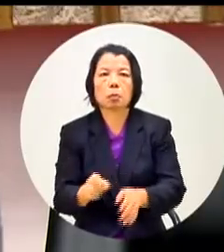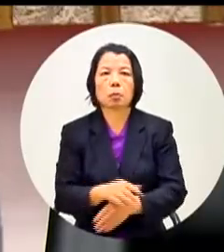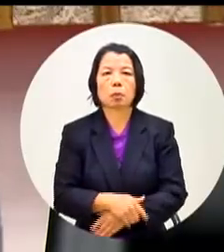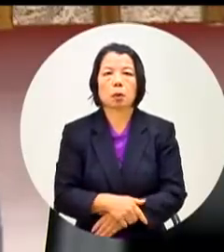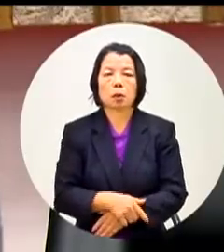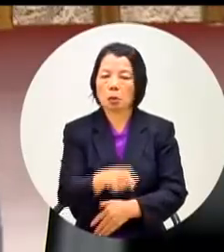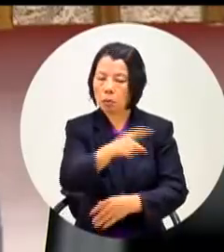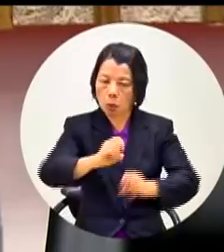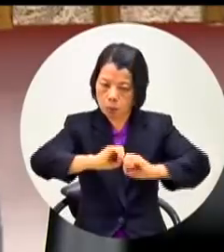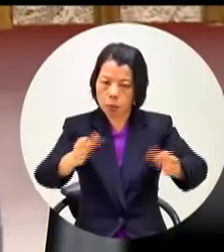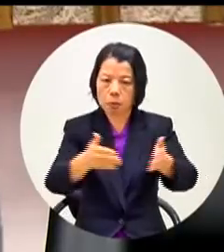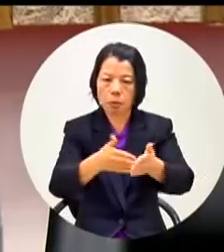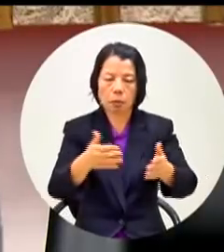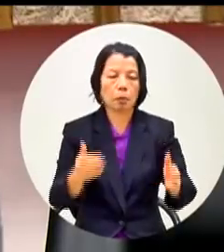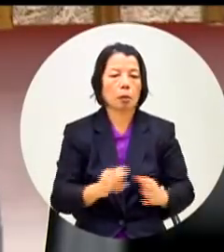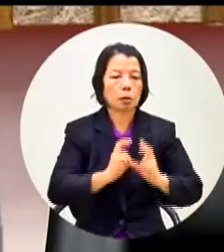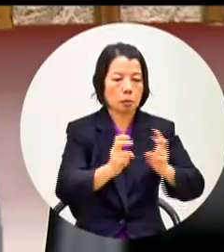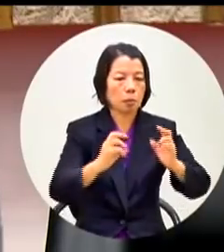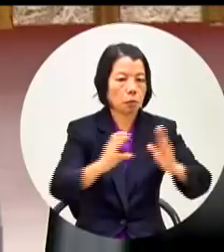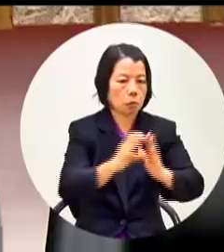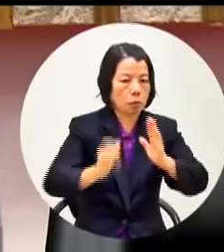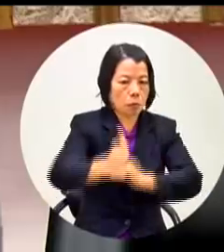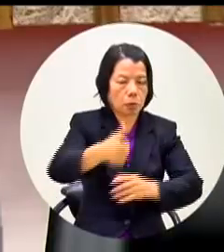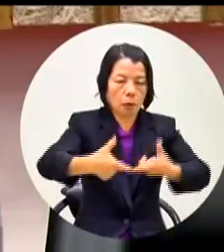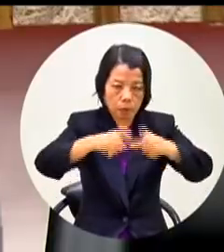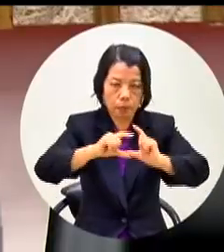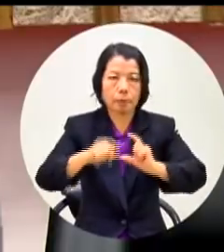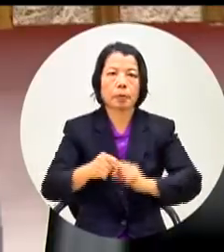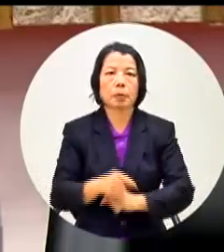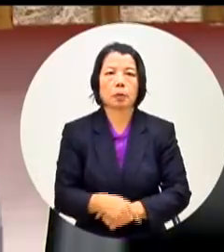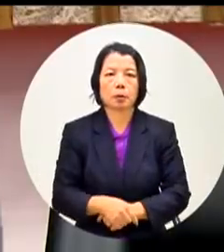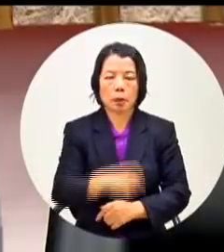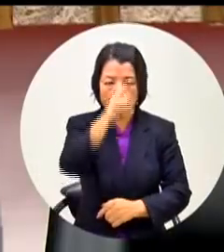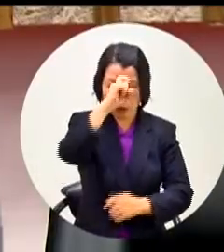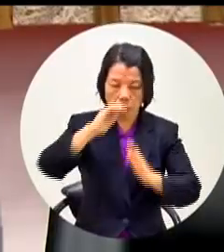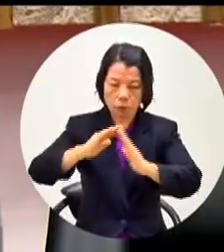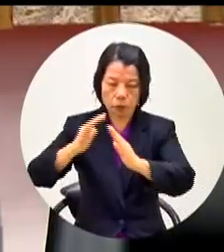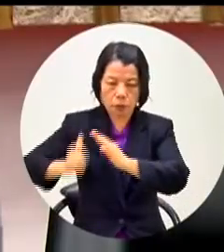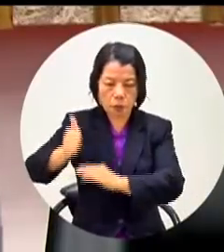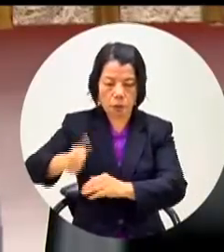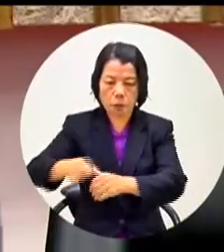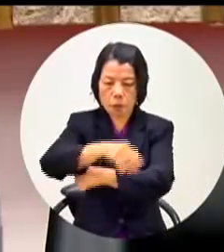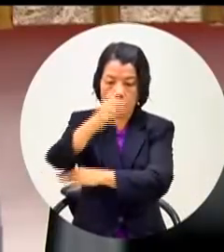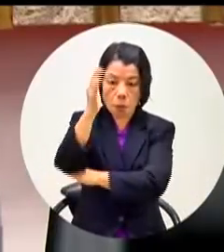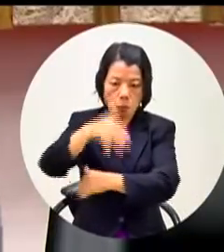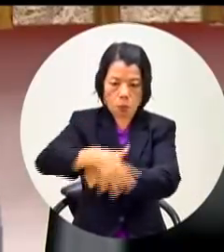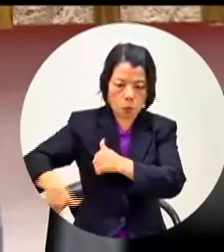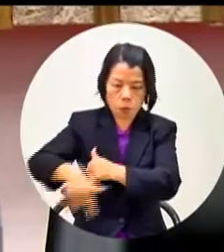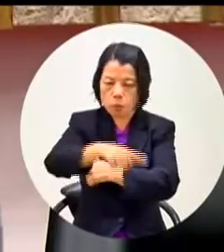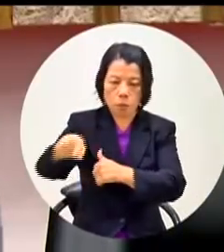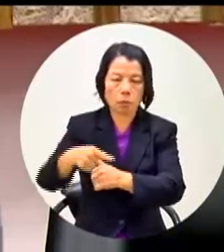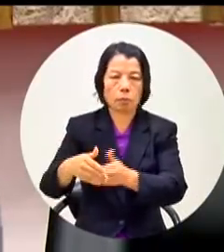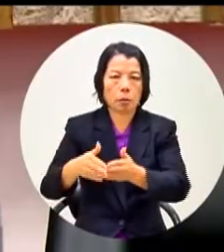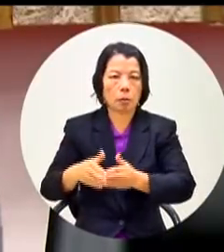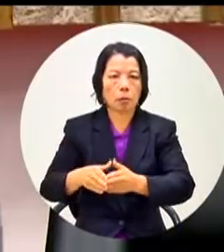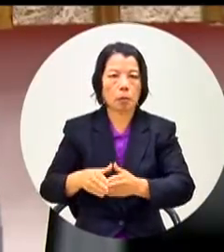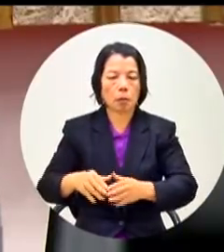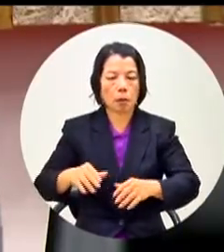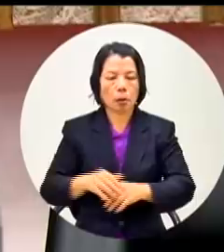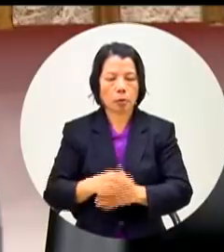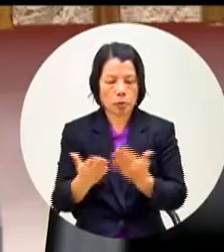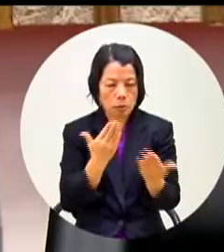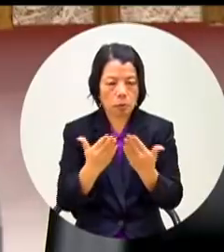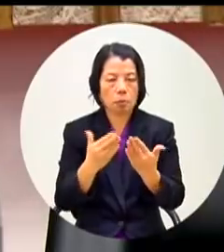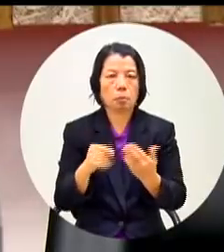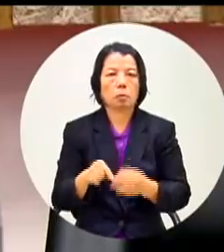答一下哈。我们也希望呢，市长跟我们局处同仁，大家要充分的去了解一下哈，这个实际客观的部分